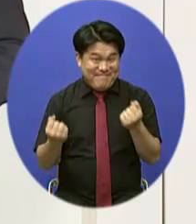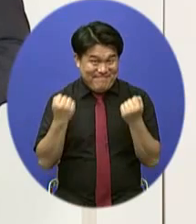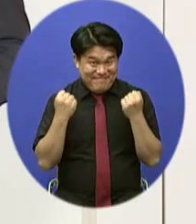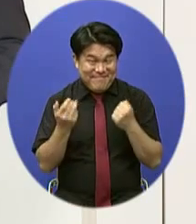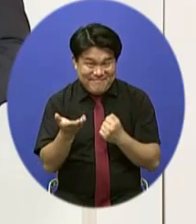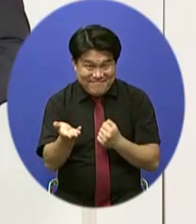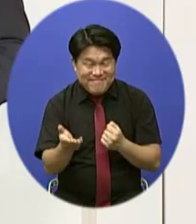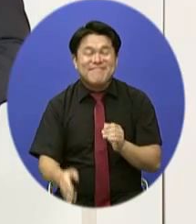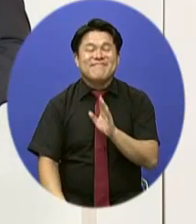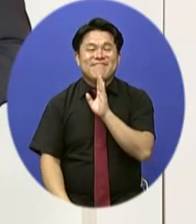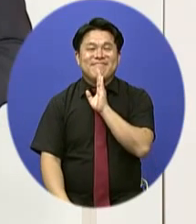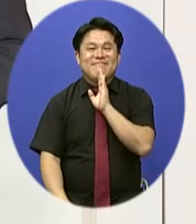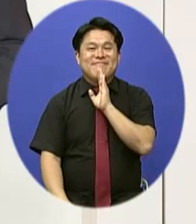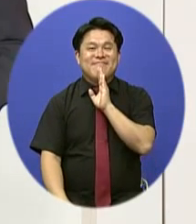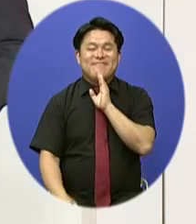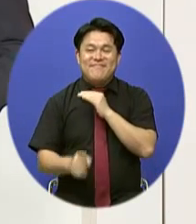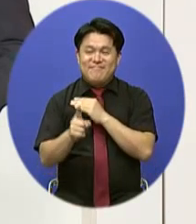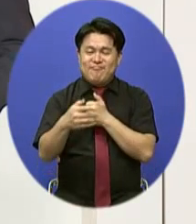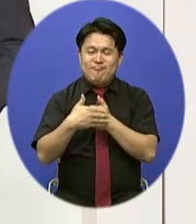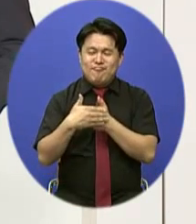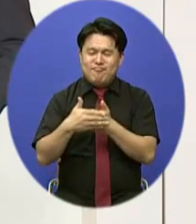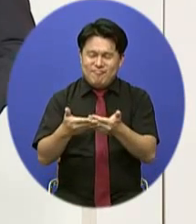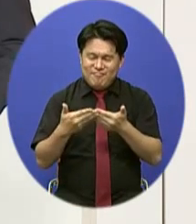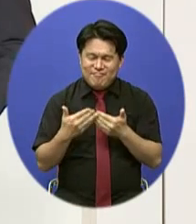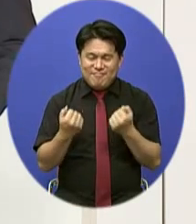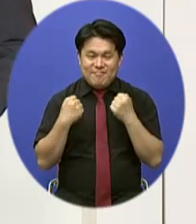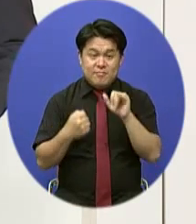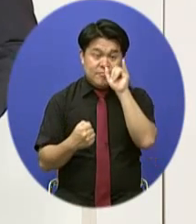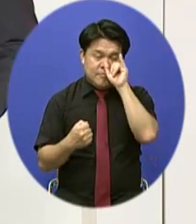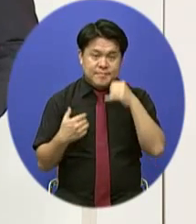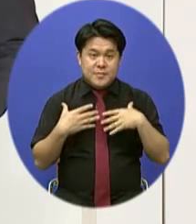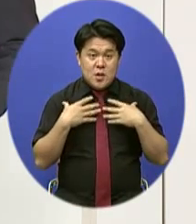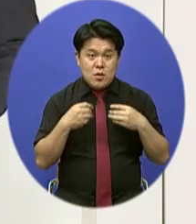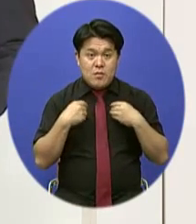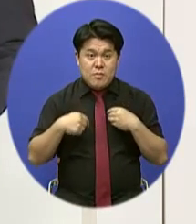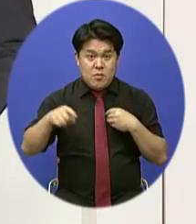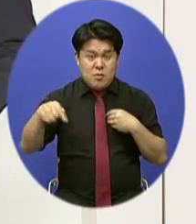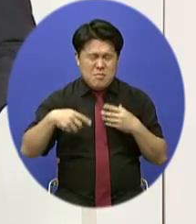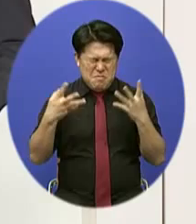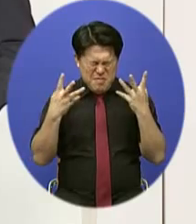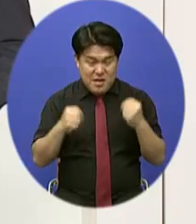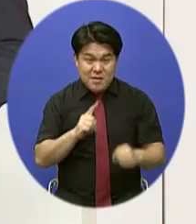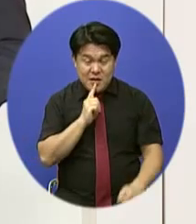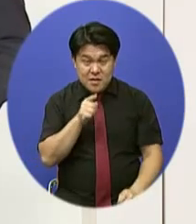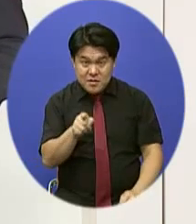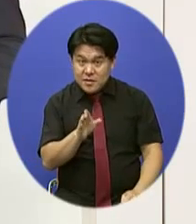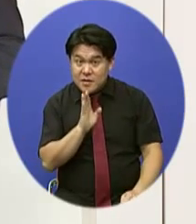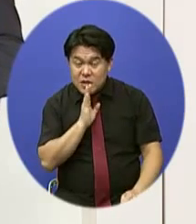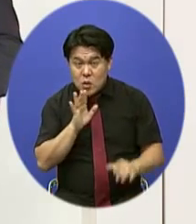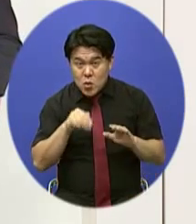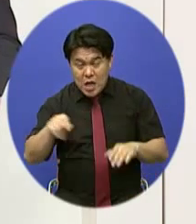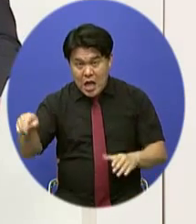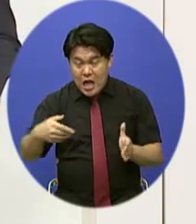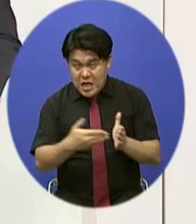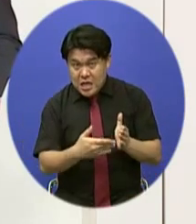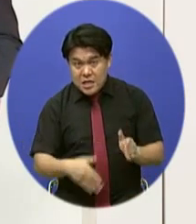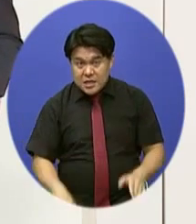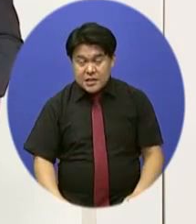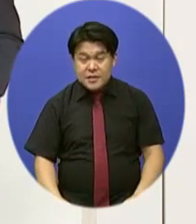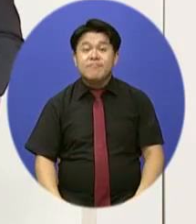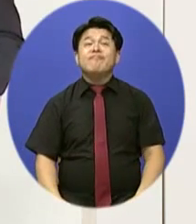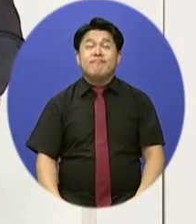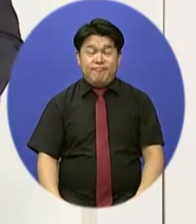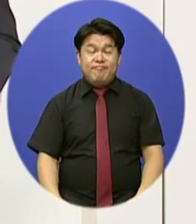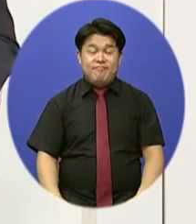건강하시죠? 예. 네, 덕분에 건강합니다. 오늘, 네, 사우나를 자주 다니신다고 기억하고 있는데 오늘도 사우나 다녀오셨나요?